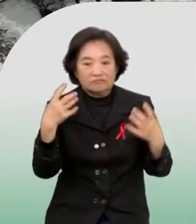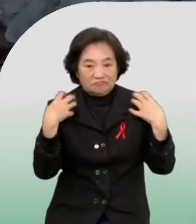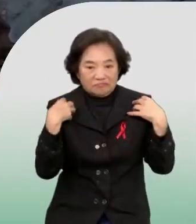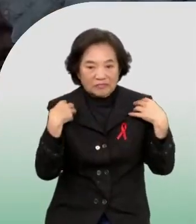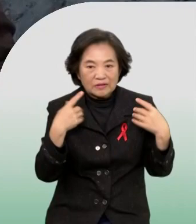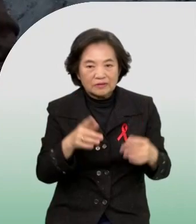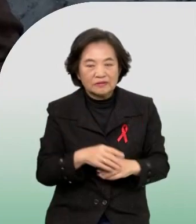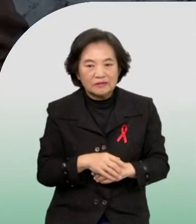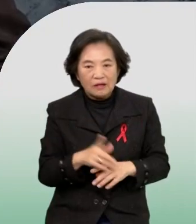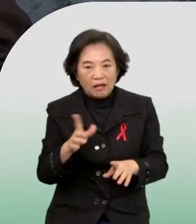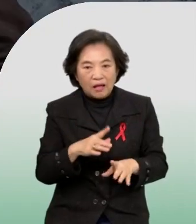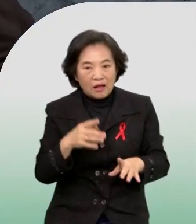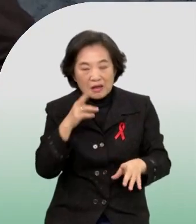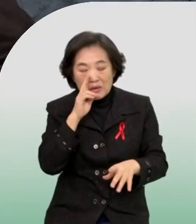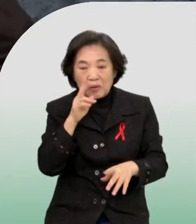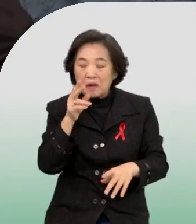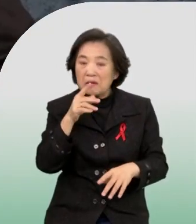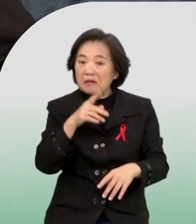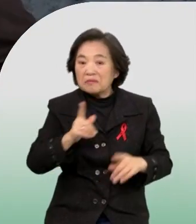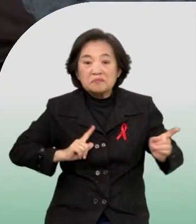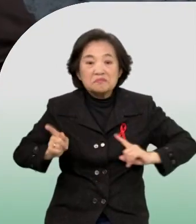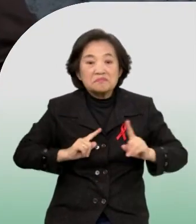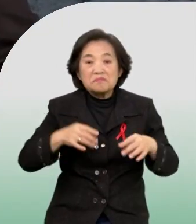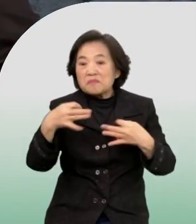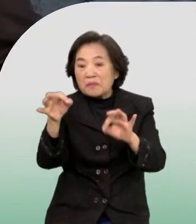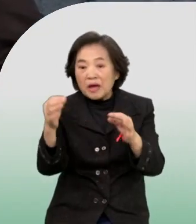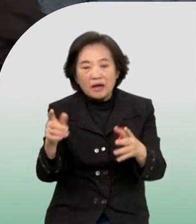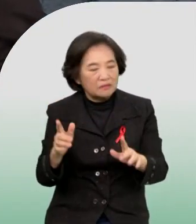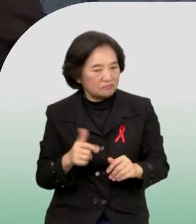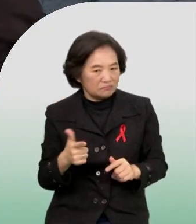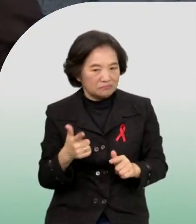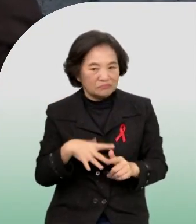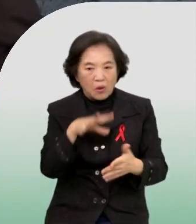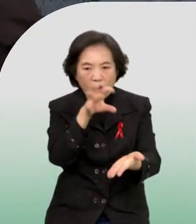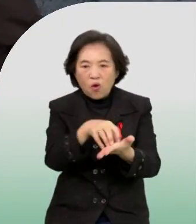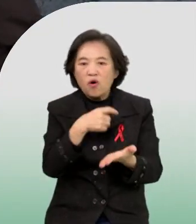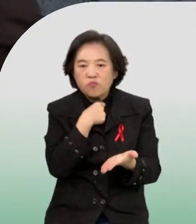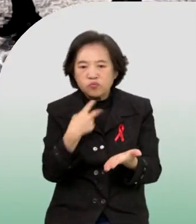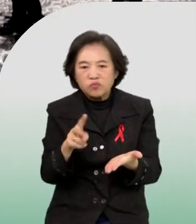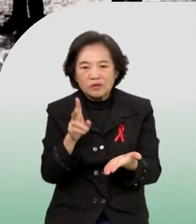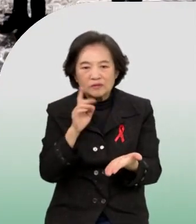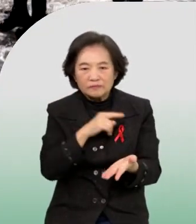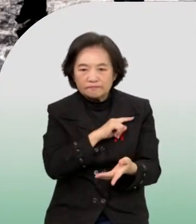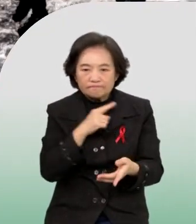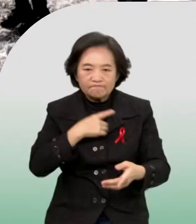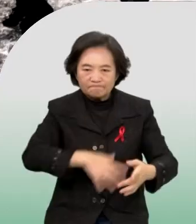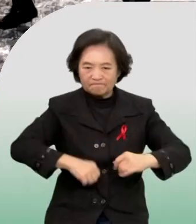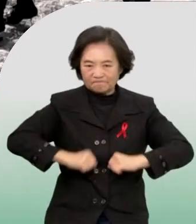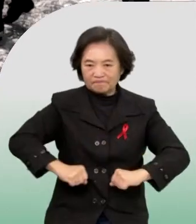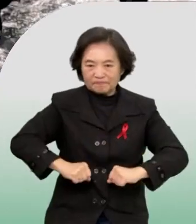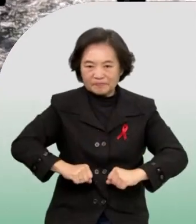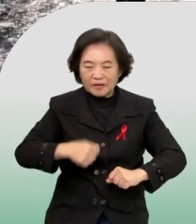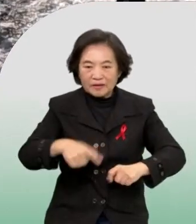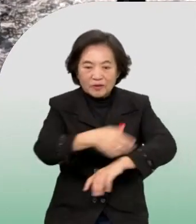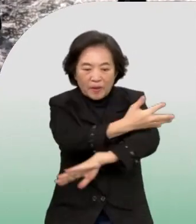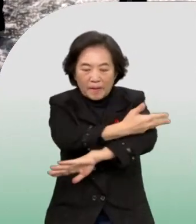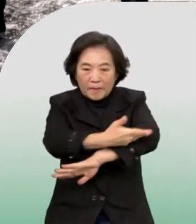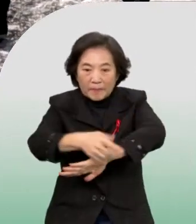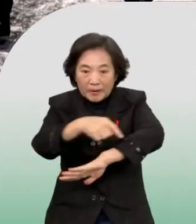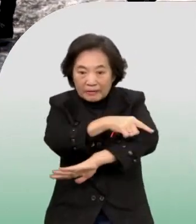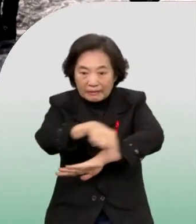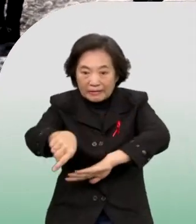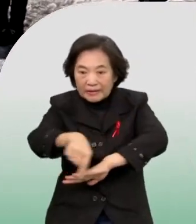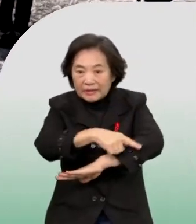安盖。除了爱见过专业的培训求到尖叫，天然爱好对冰川界天然结交，行卡